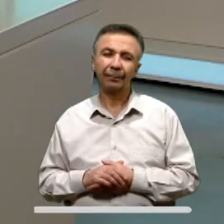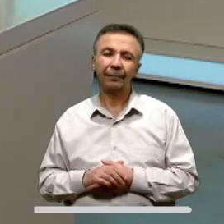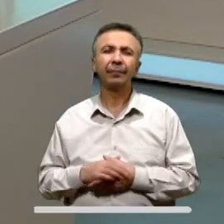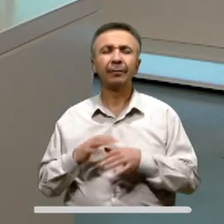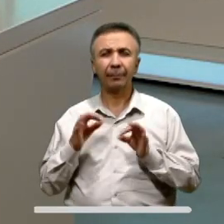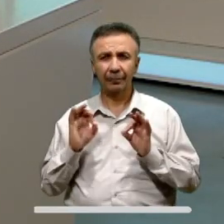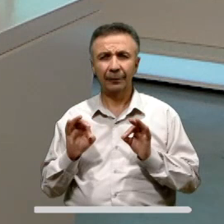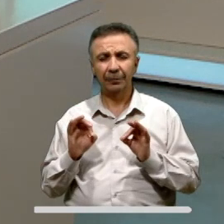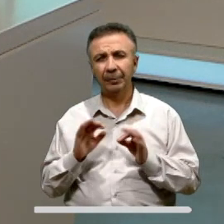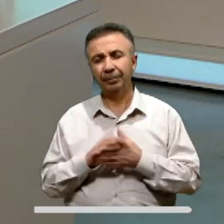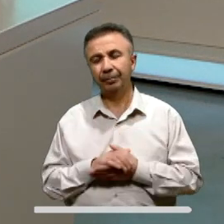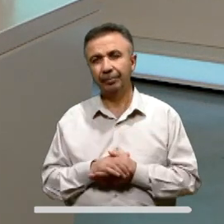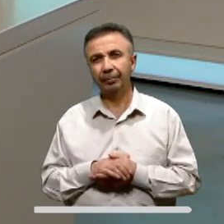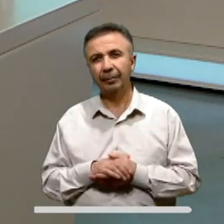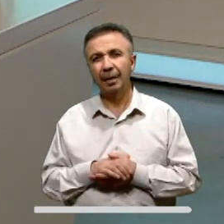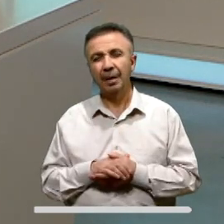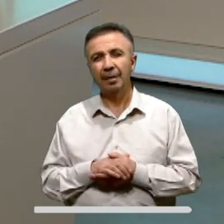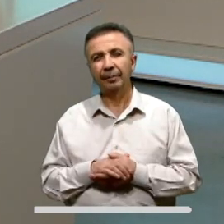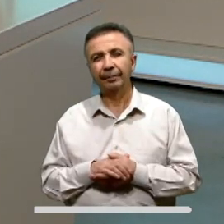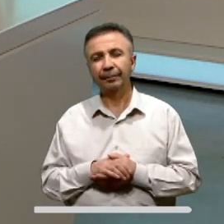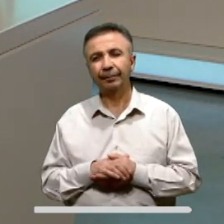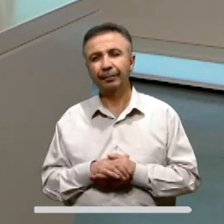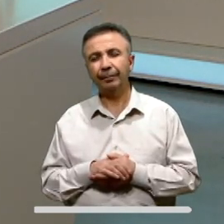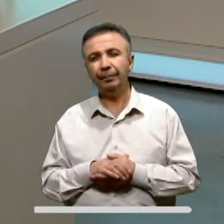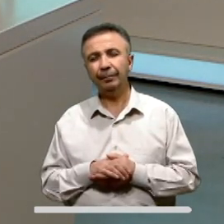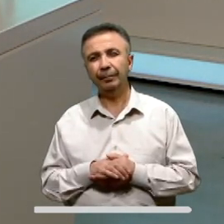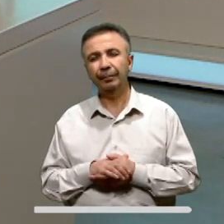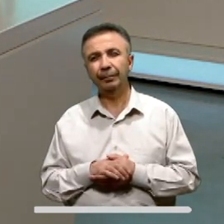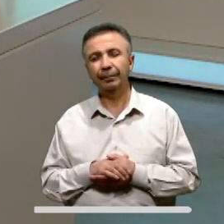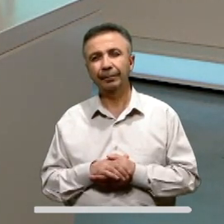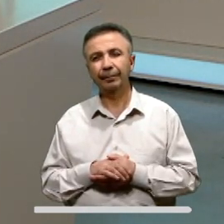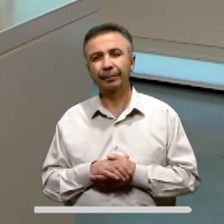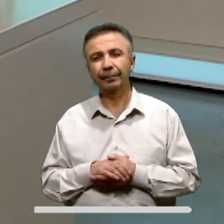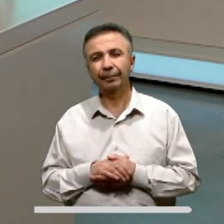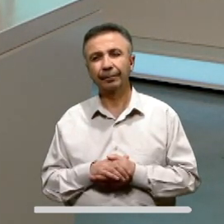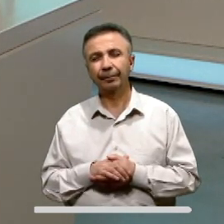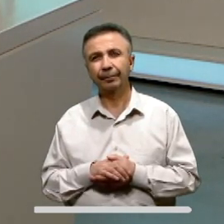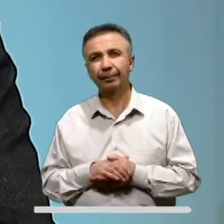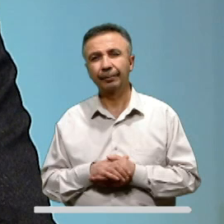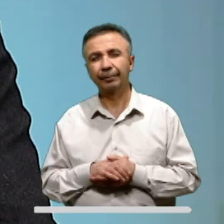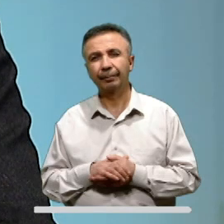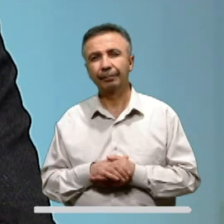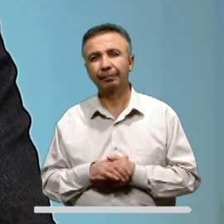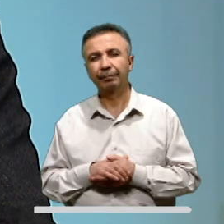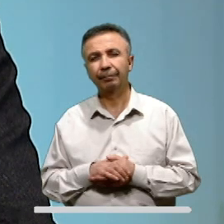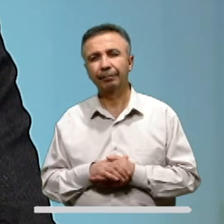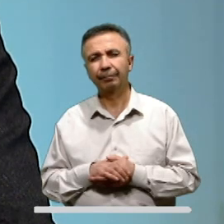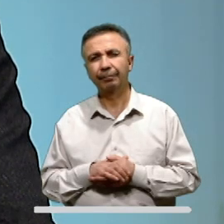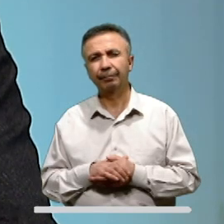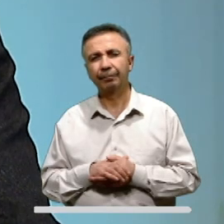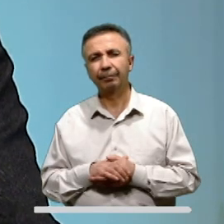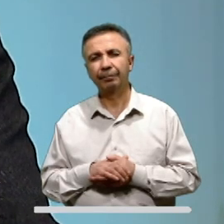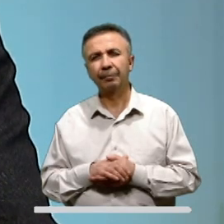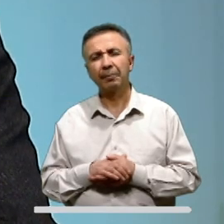Şimdi burada ufak bir beyefendinin sorusunu tashih ile başlayalım.